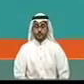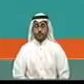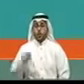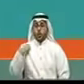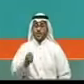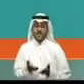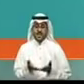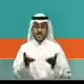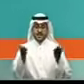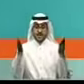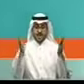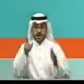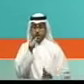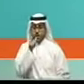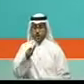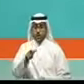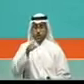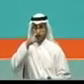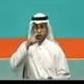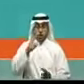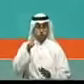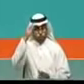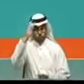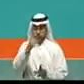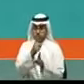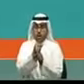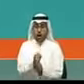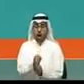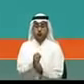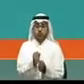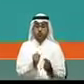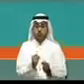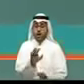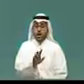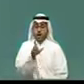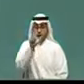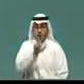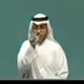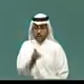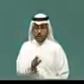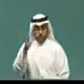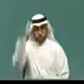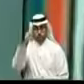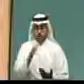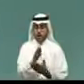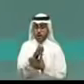سمو وزير الداخلية يؤكد حرص مملكة التام على مصلحة مواطنيها في الداخل والخارج.